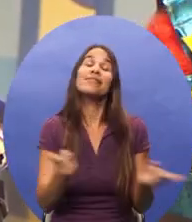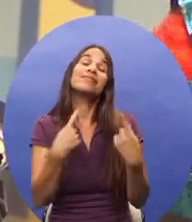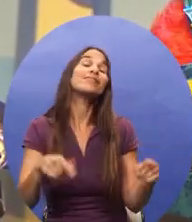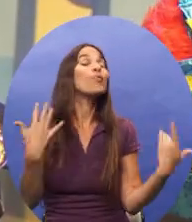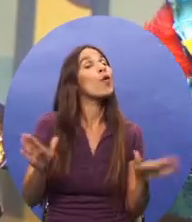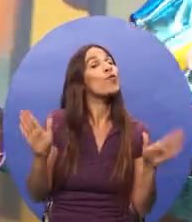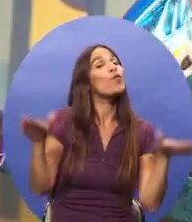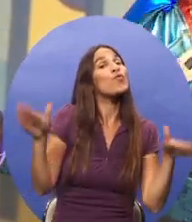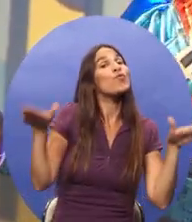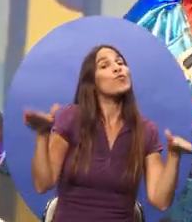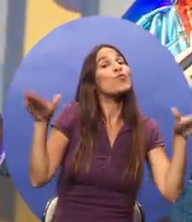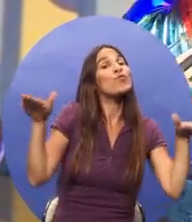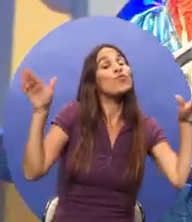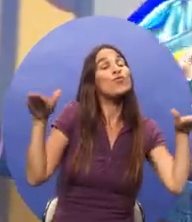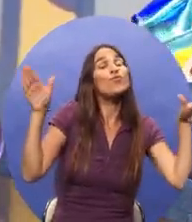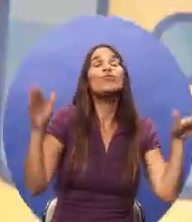הגיטרה